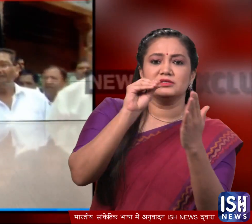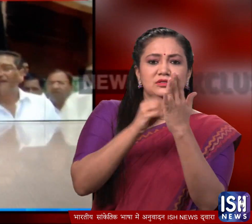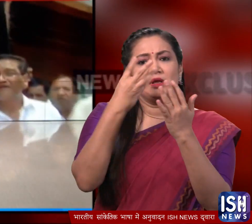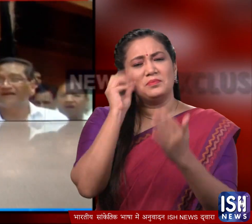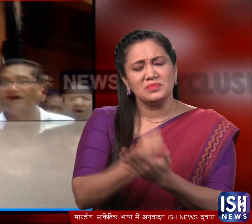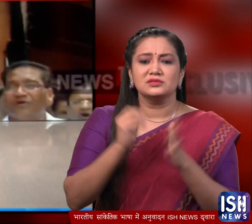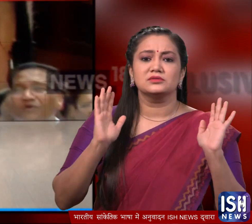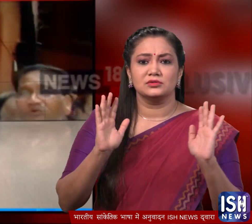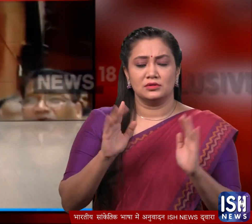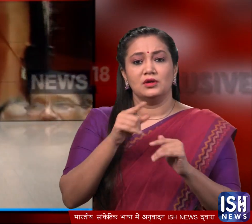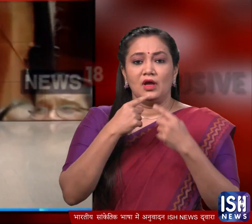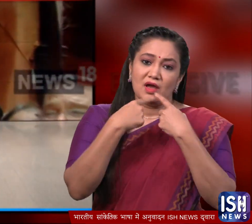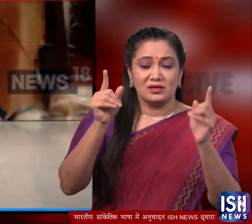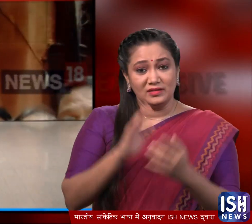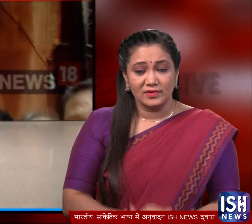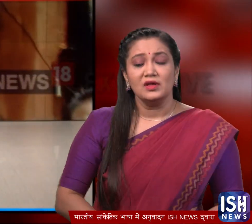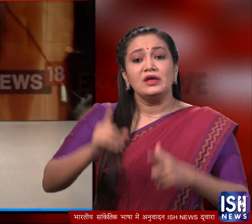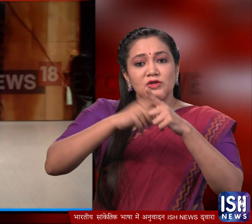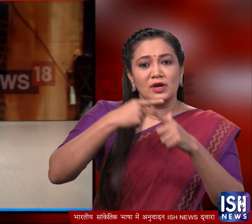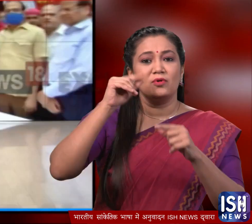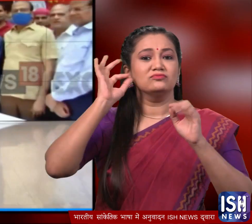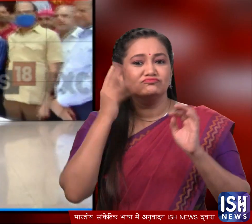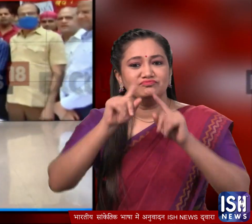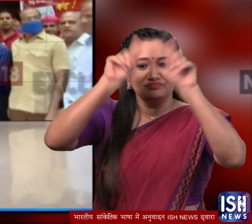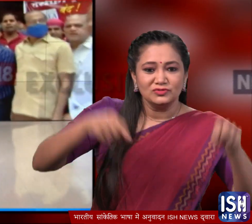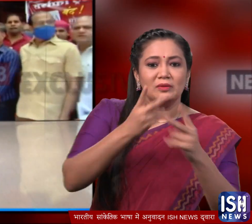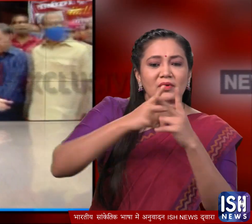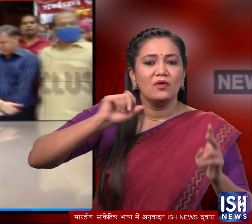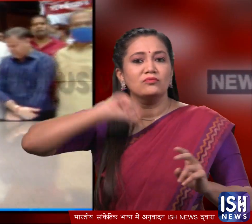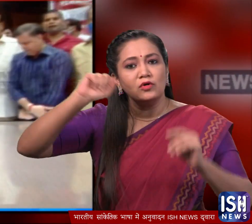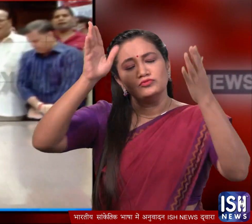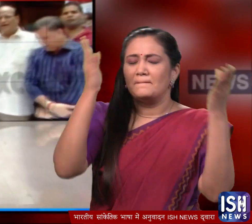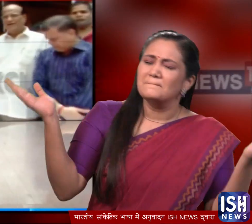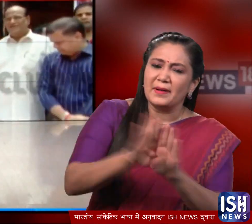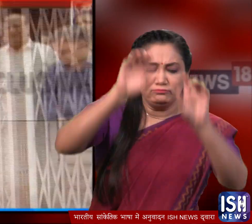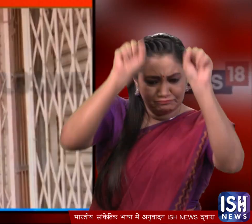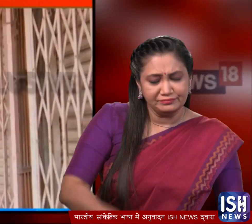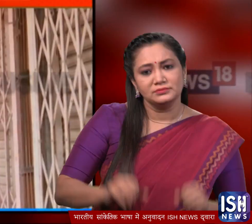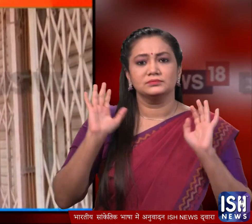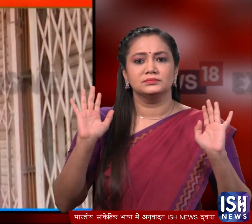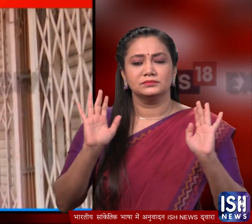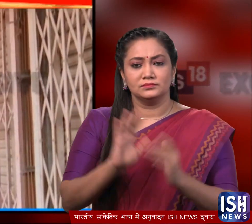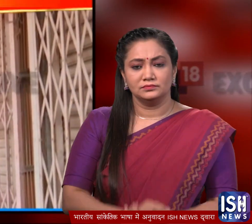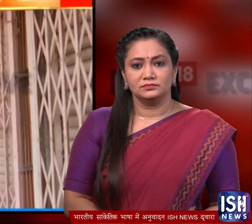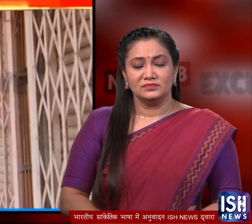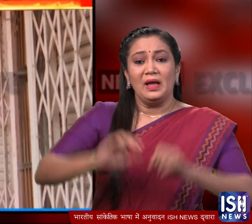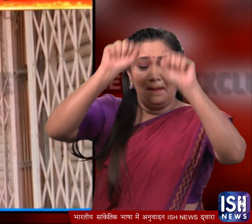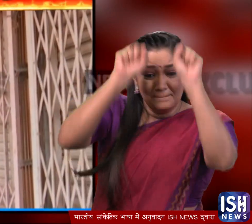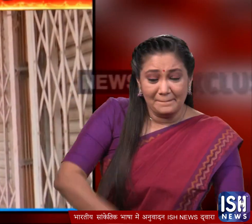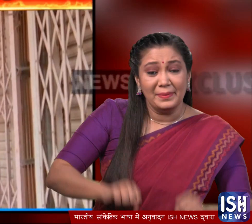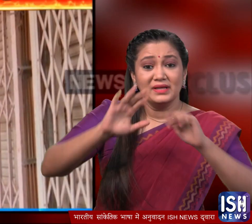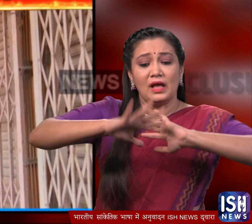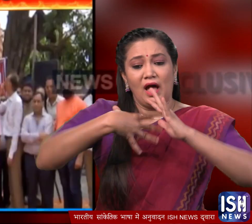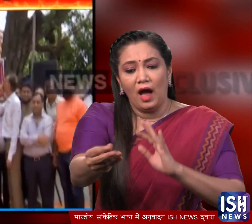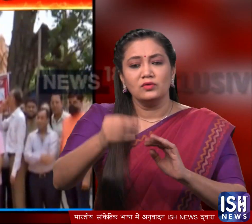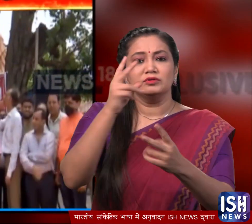नंबर को जरूरी कर दिया। इसी के विरोध में जयपुर में भी गहनों के कारोबारियों ने अपनी दुकानें बंद रखी और बंद पड़ी दुकानों